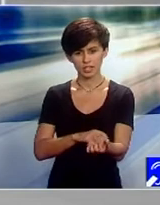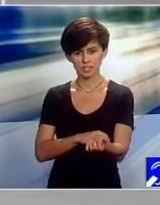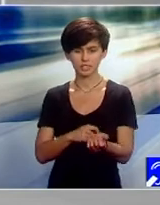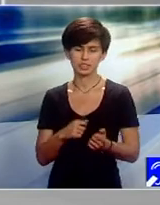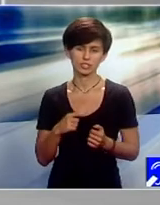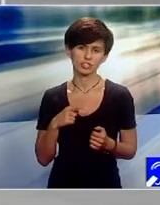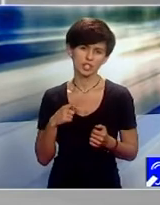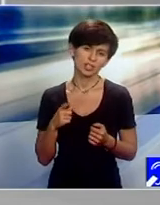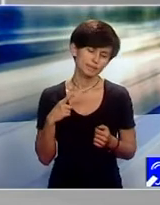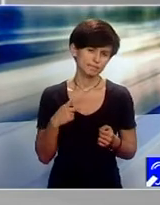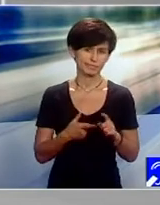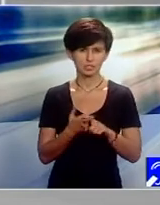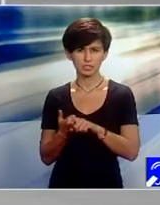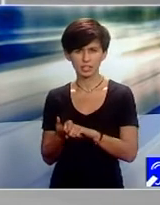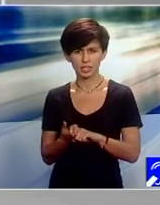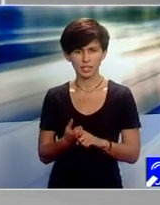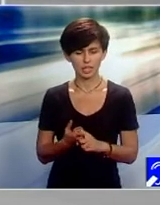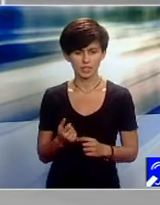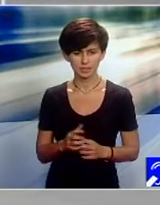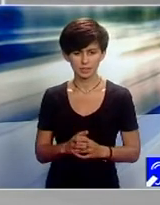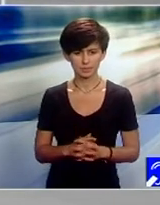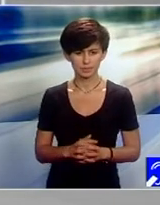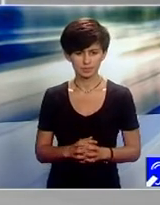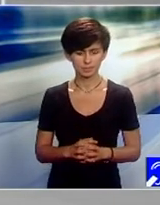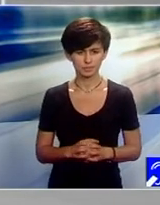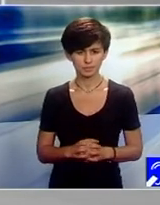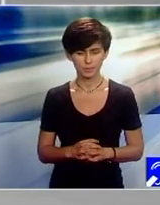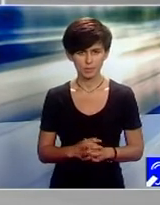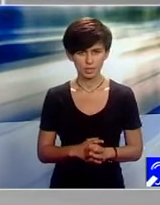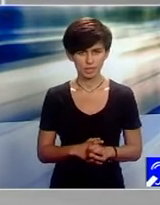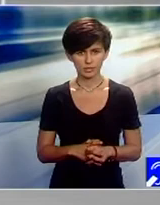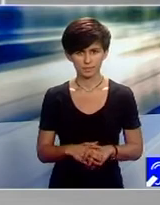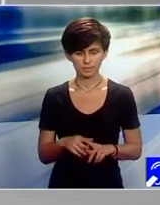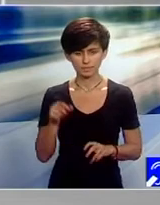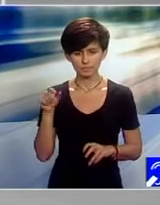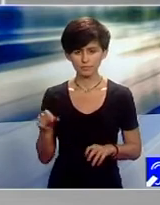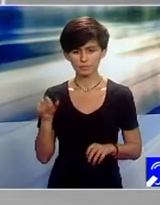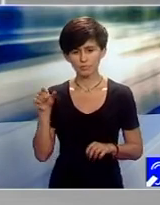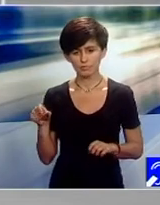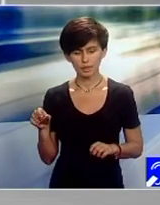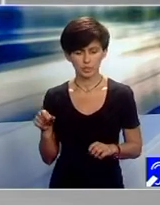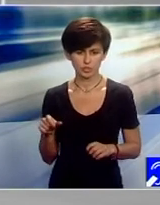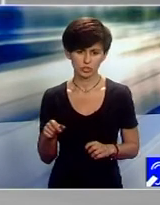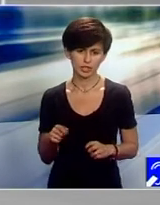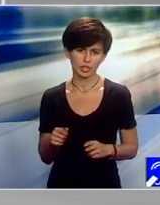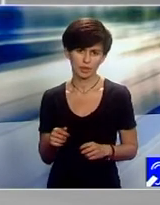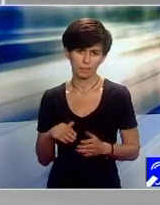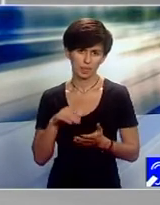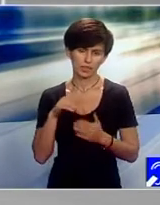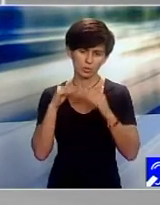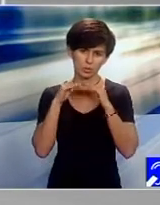doar corelate. Sau persoanele, da, aici putem vorbi de o categorie, persoanele cu nivel